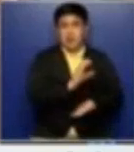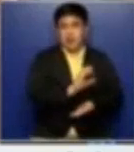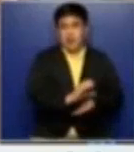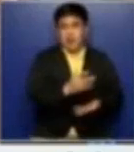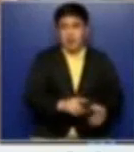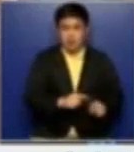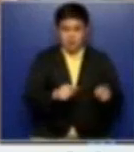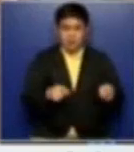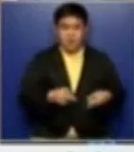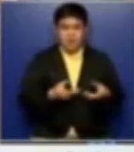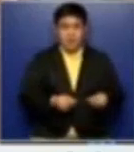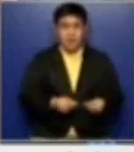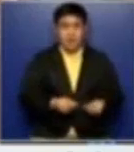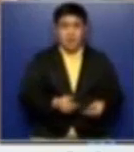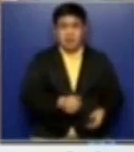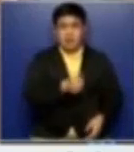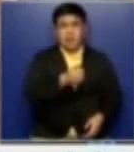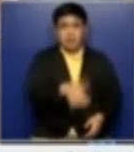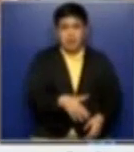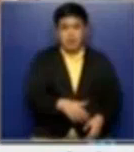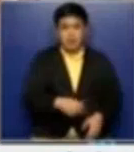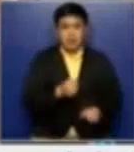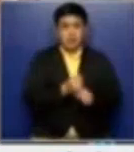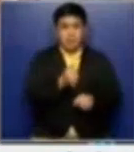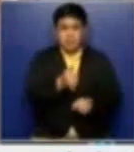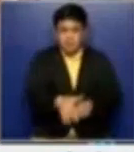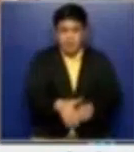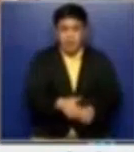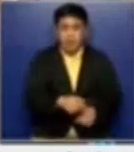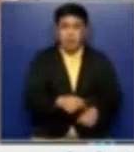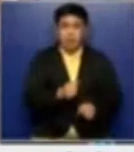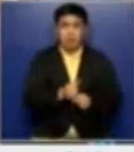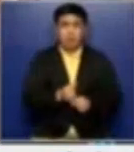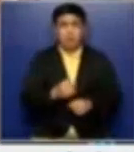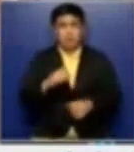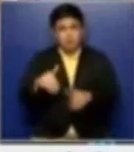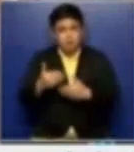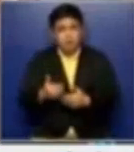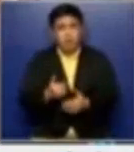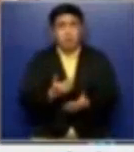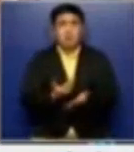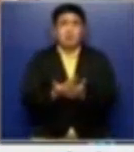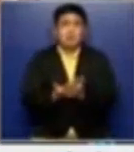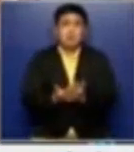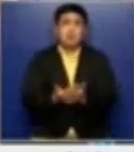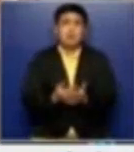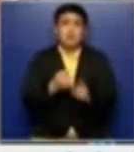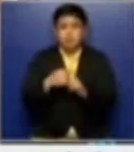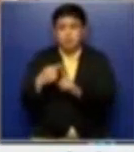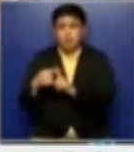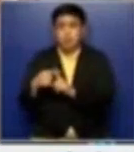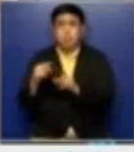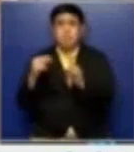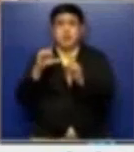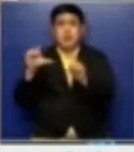เวรคืนไม่หมดได้บางที่บางที่เป็นฟันหลออยู่นี่ก็ไปเวรคืนเพิ่มเติมแทนที่จะใช้จ่ายเท่านี้บวกขึ้นเกือบอีกหมื่น